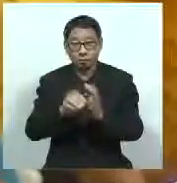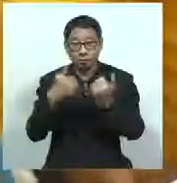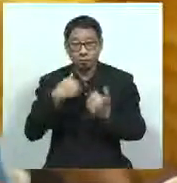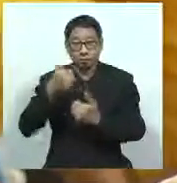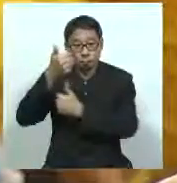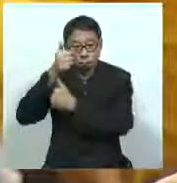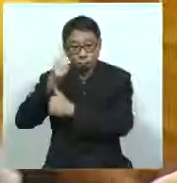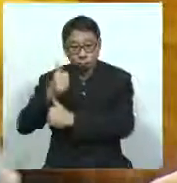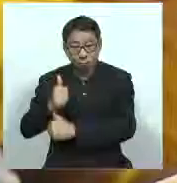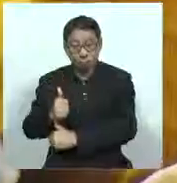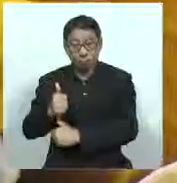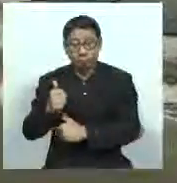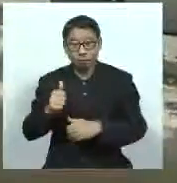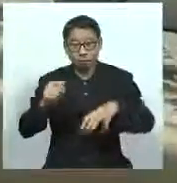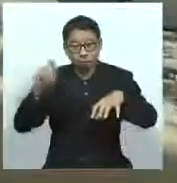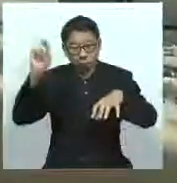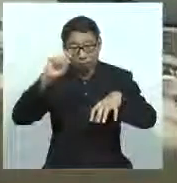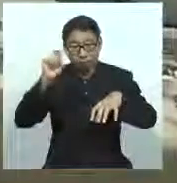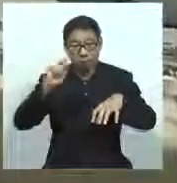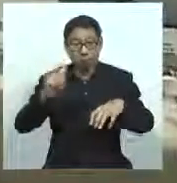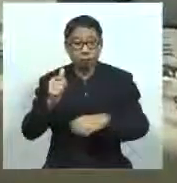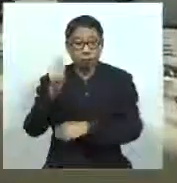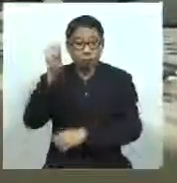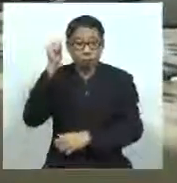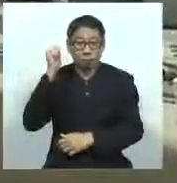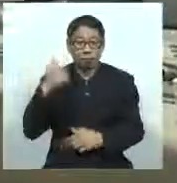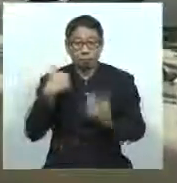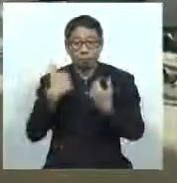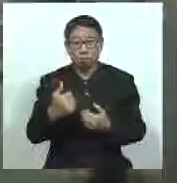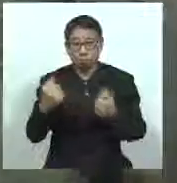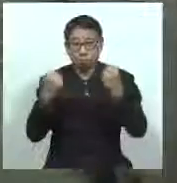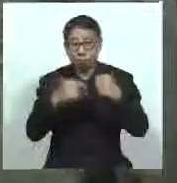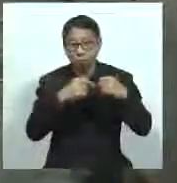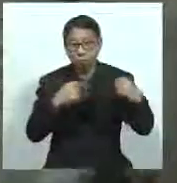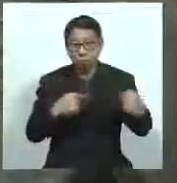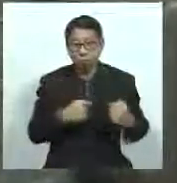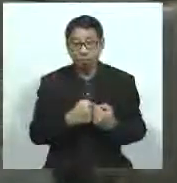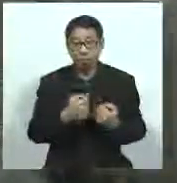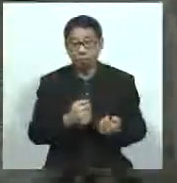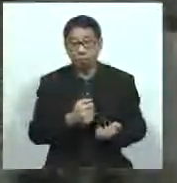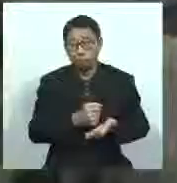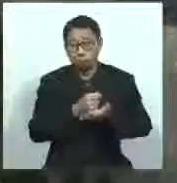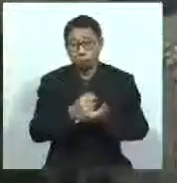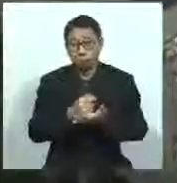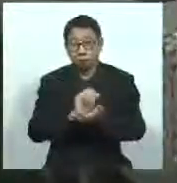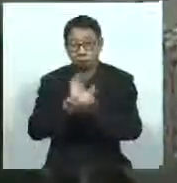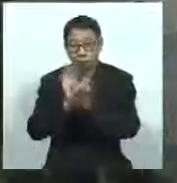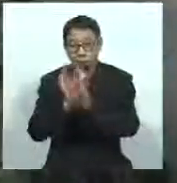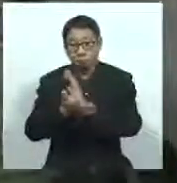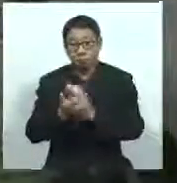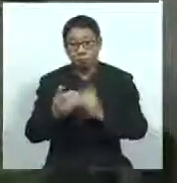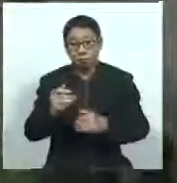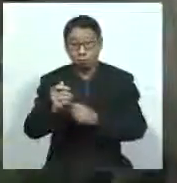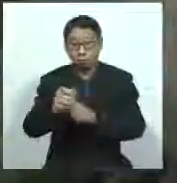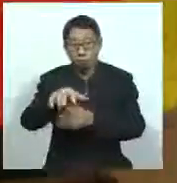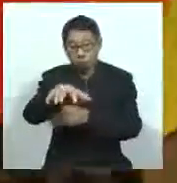ณีบีบมวยผมและต้นคลองคูเมืองเดิมโดยให้กำลังใจเจ้าหน้าที่จิตอาสาที่มาช่วยปรับปรุงภูมิทัศน์และขุดล